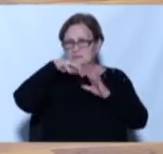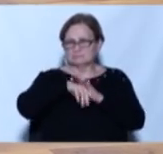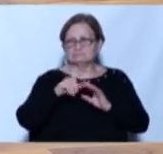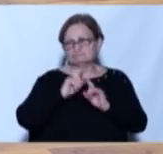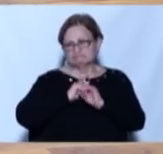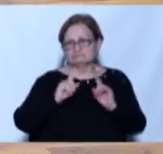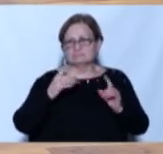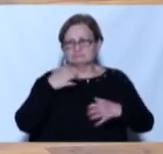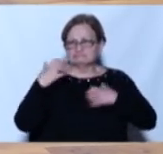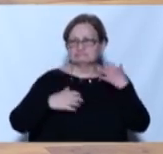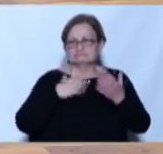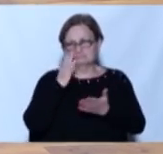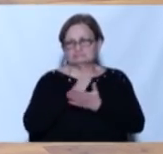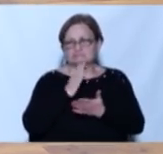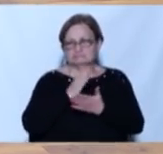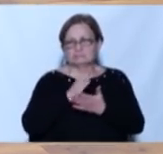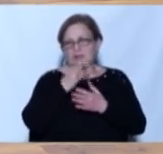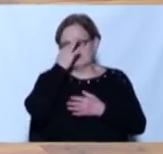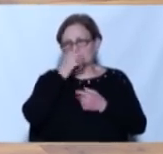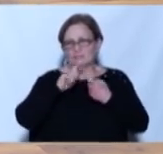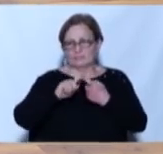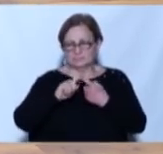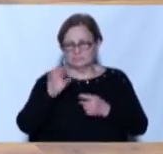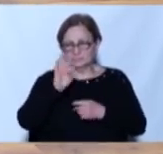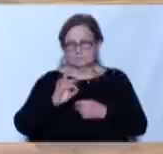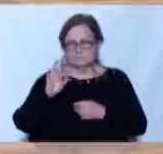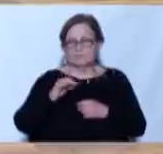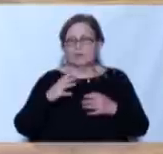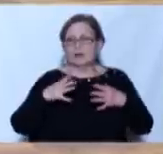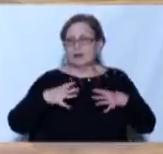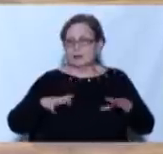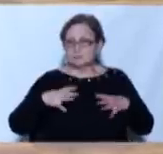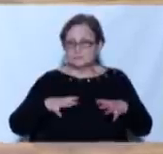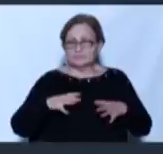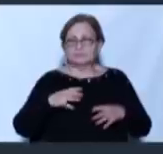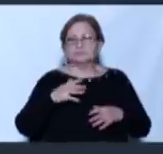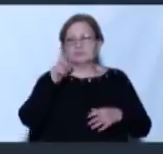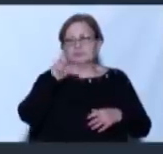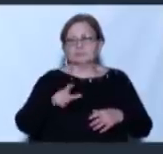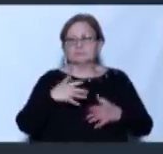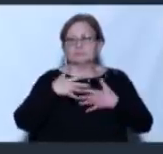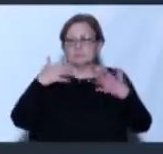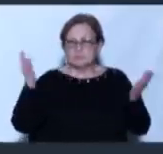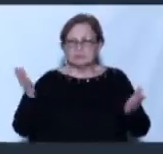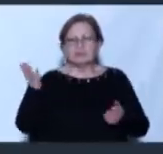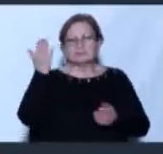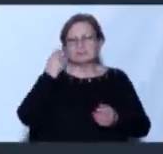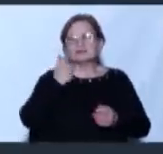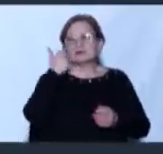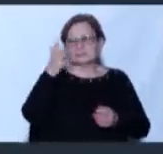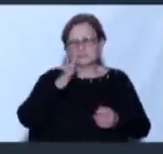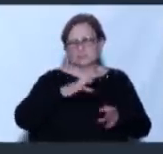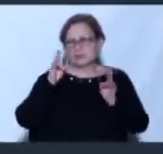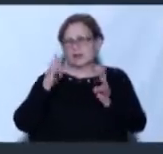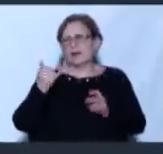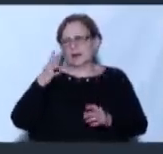ვთქვათ შფოთის საგანი, მაგრამ სიამდვილეში ქართველებს და ადამიანებს გაცილებთ უფრო დიდი განსაცდელისთვის გაგვიგია და ამასაც